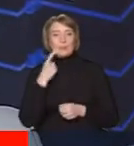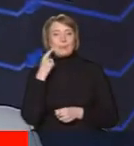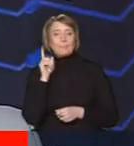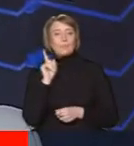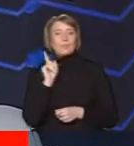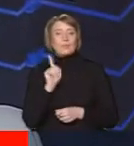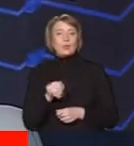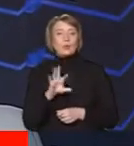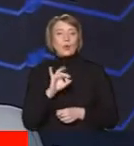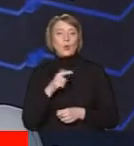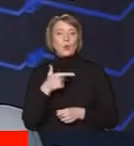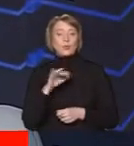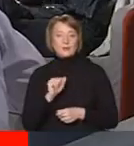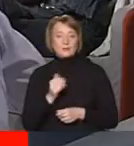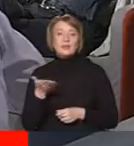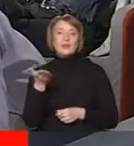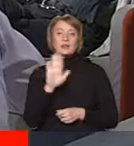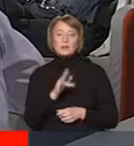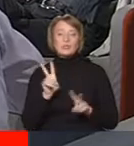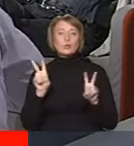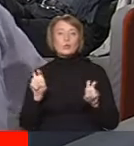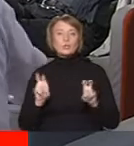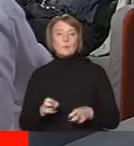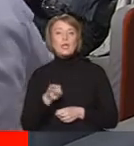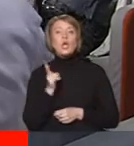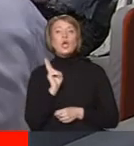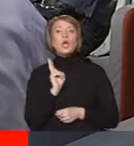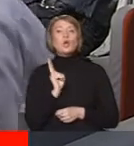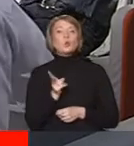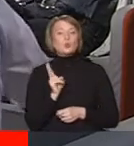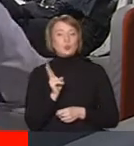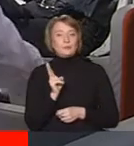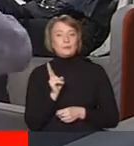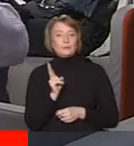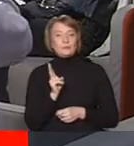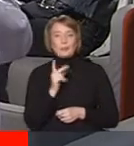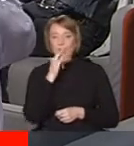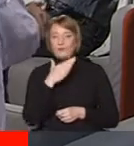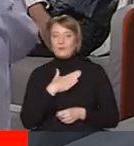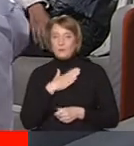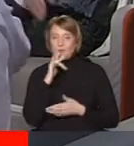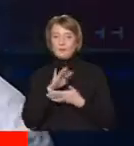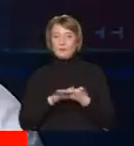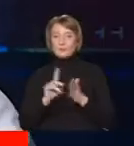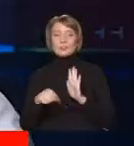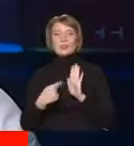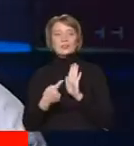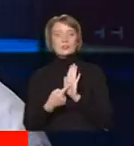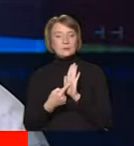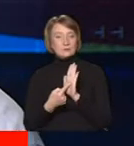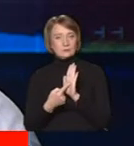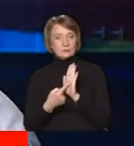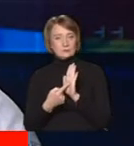і з Ольгою Рудковською. Давайте до теми. Хто? Дивіться, але це питання... Зараз, вибачте, будь ласка. Це питання... Це до